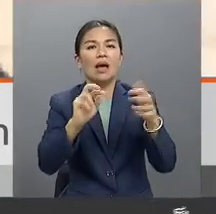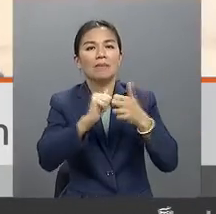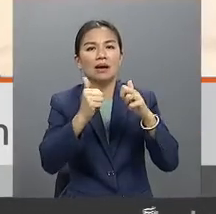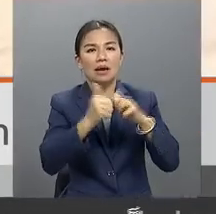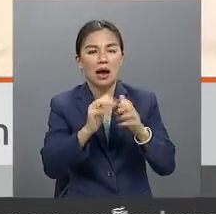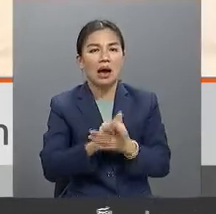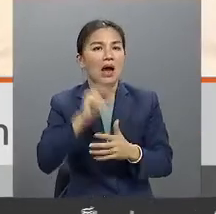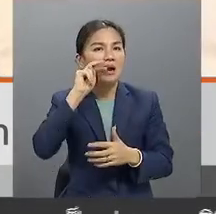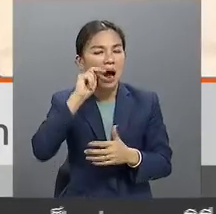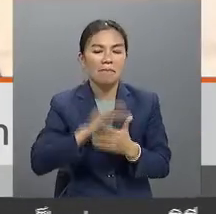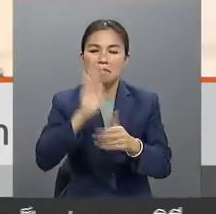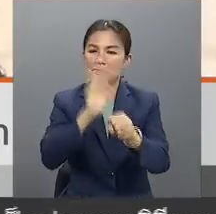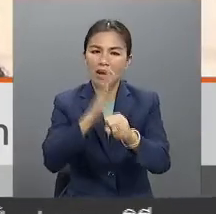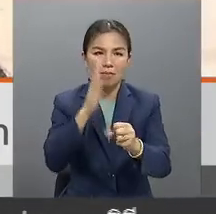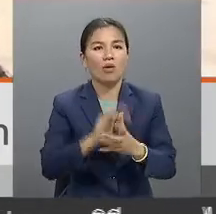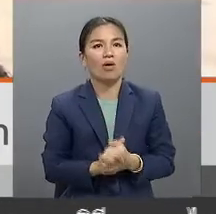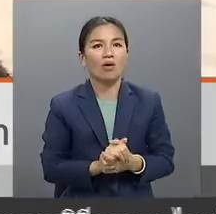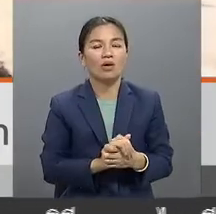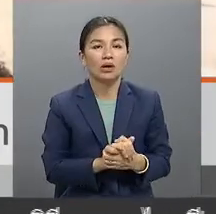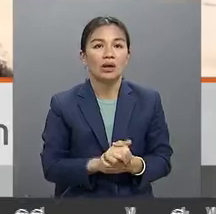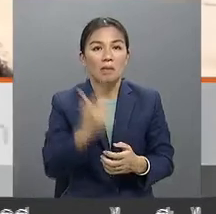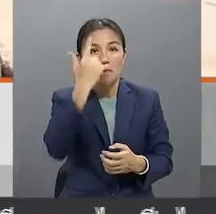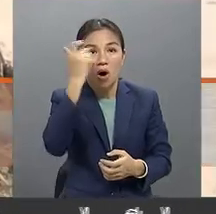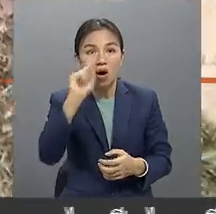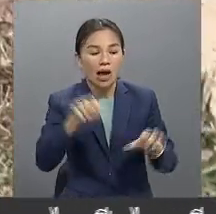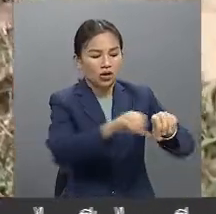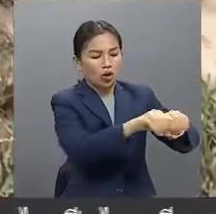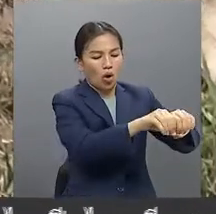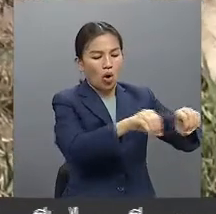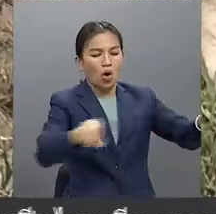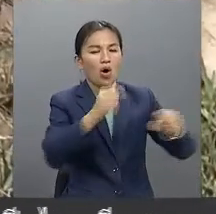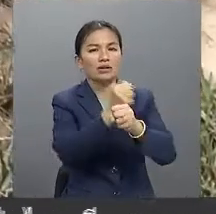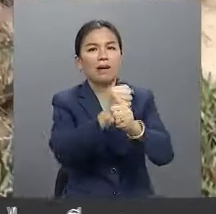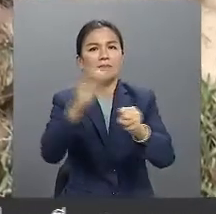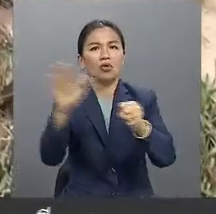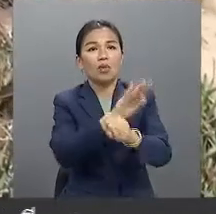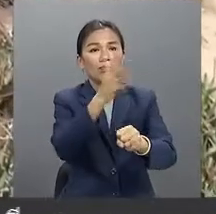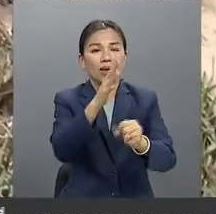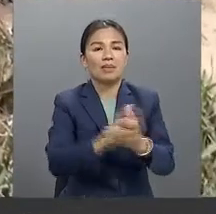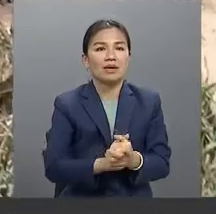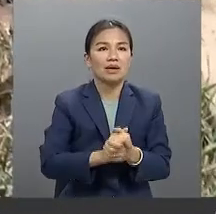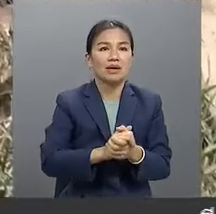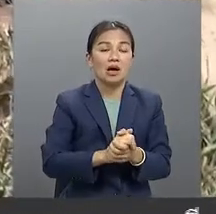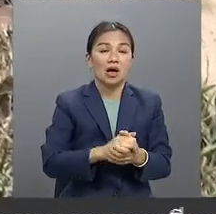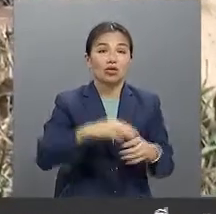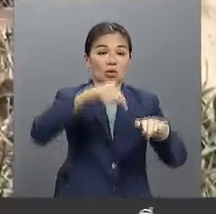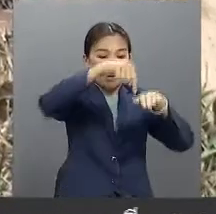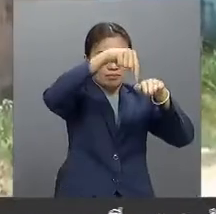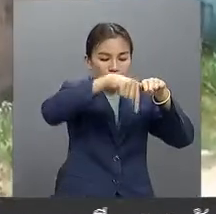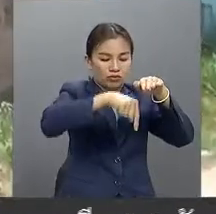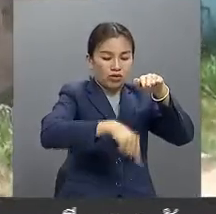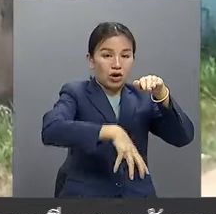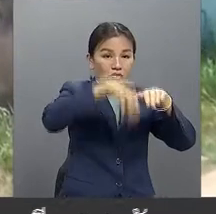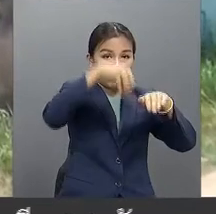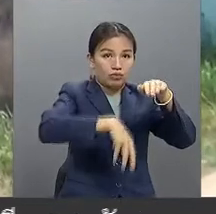บ้างไม่ไหลบ้างนะคะเพราะว่าการเดินท่อประปายังไม่ทั่วถึงค่ะส่วนบ่อบาดาลที่ทางสำนักทรัพยากรน้ำบาดาลเขตนี่